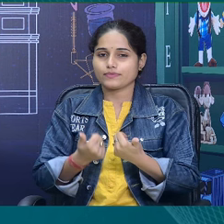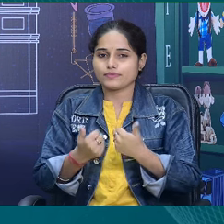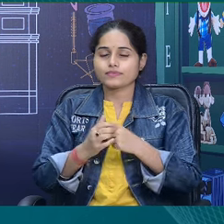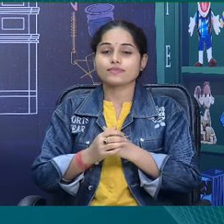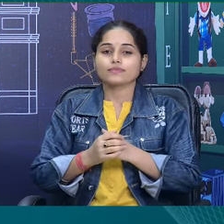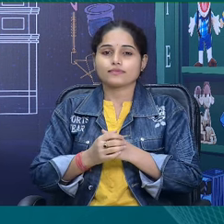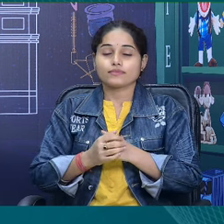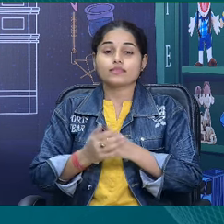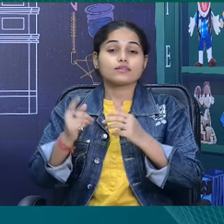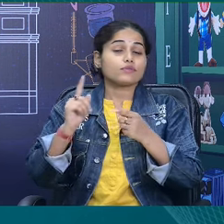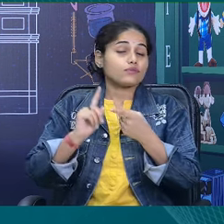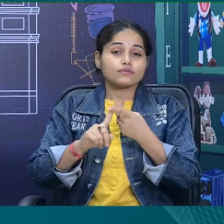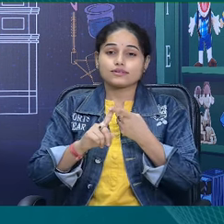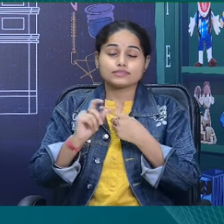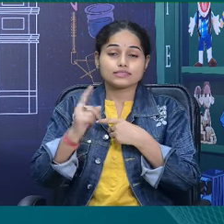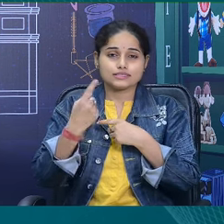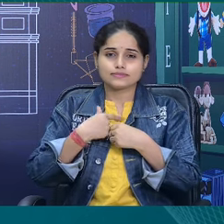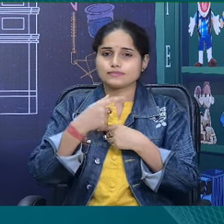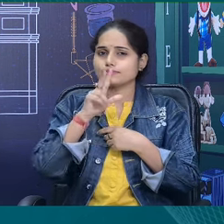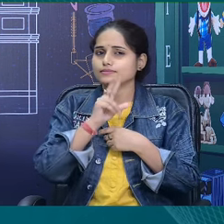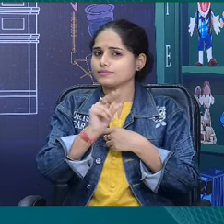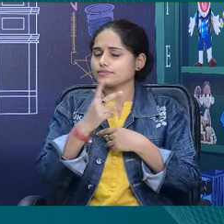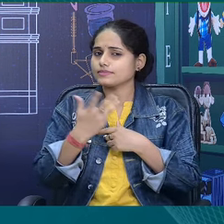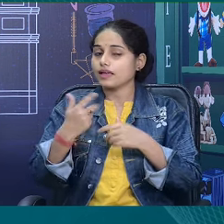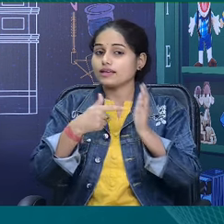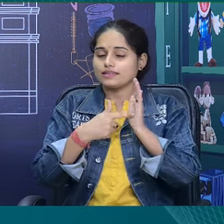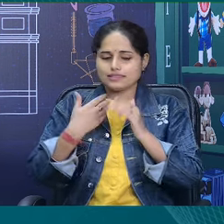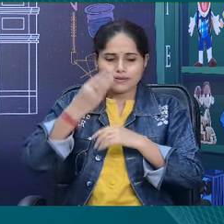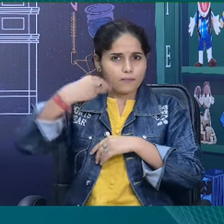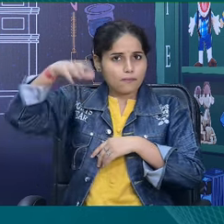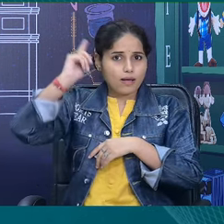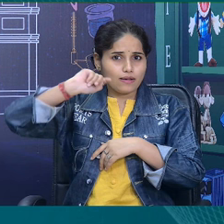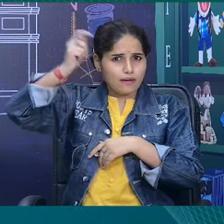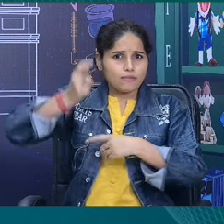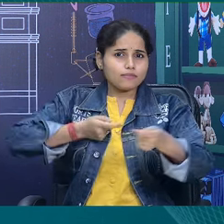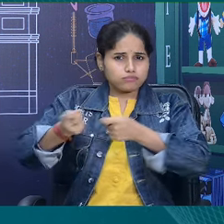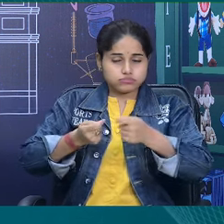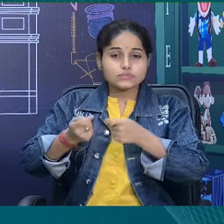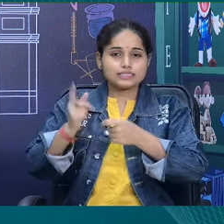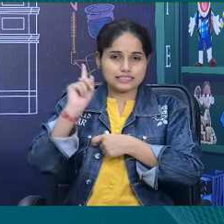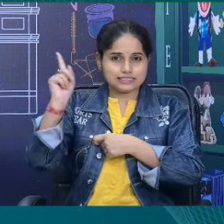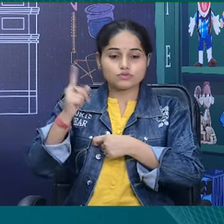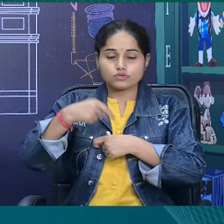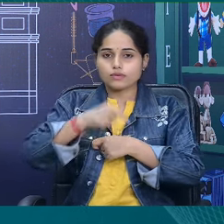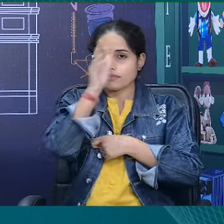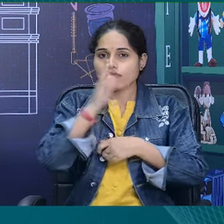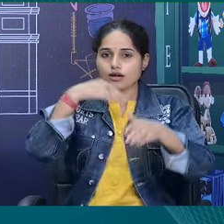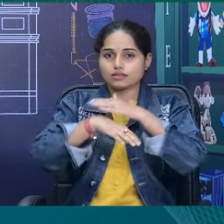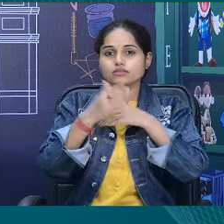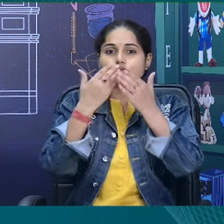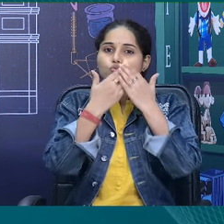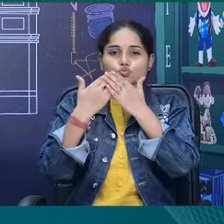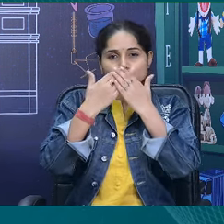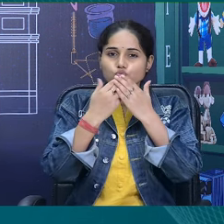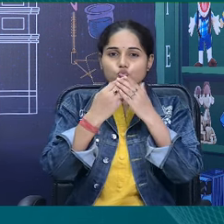तो सर सबसे पहले मैं आपको बताना चाहूंगी कि जब ब्रिटिशर्स ने हमारे यहां स्कूल की स्थापना करी तीन स्कूल्स